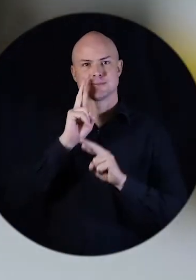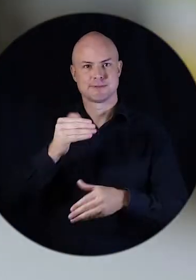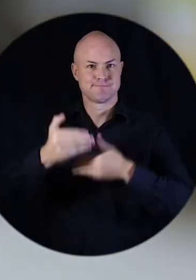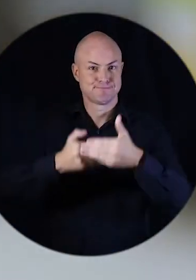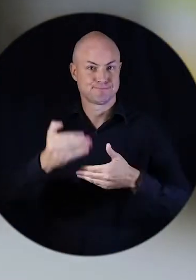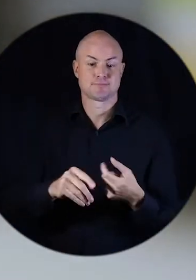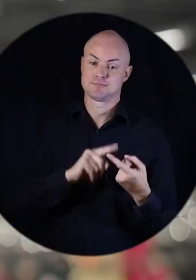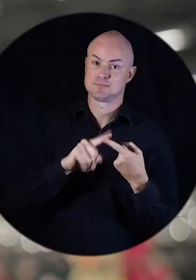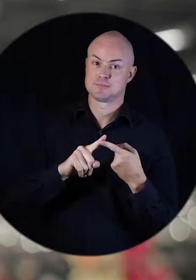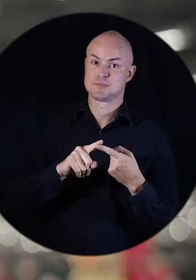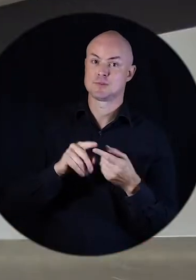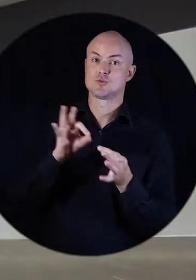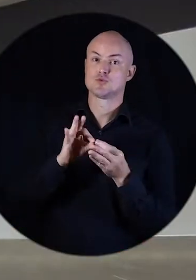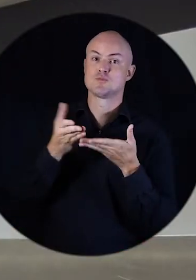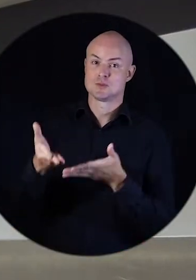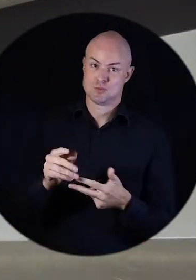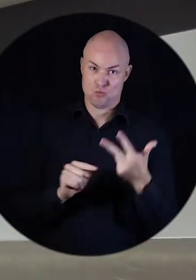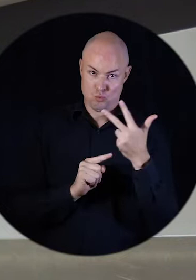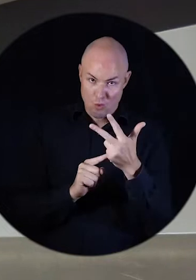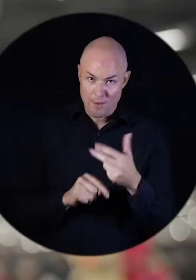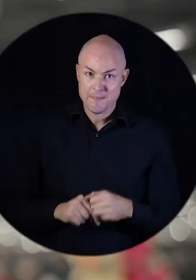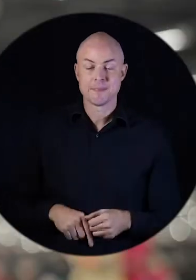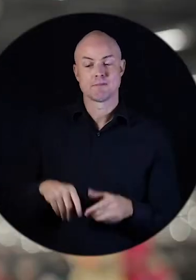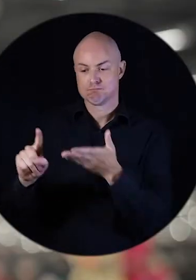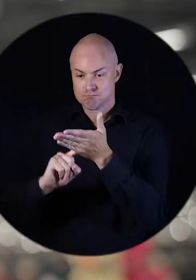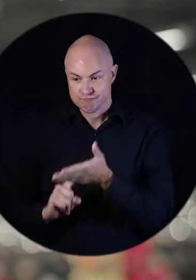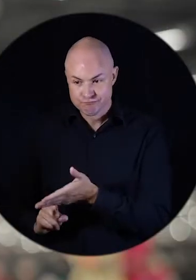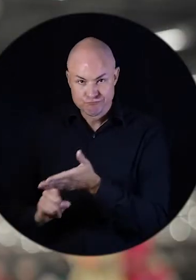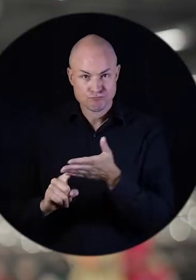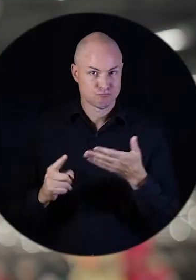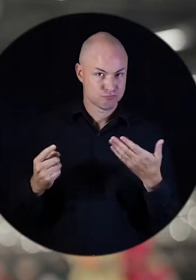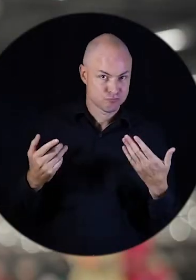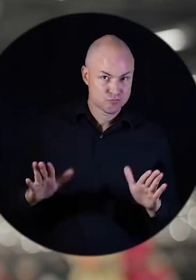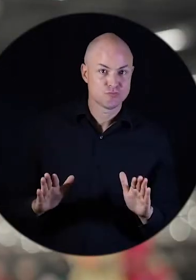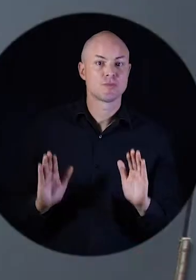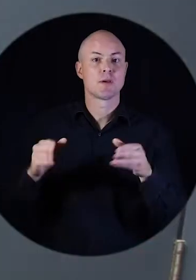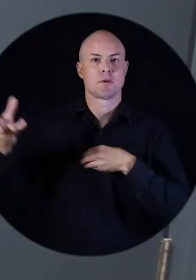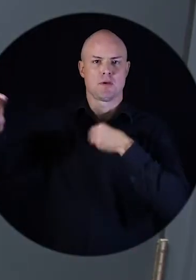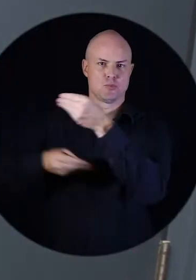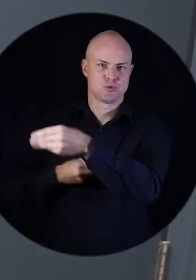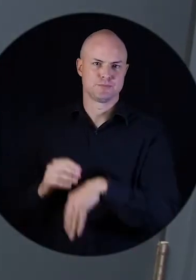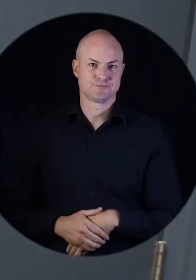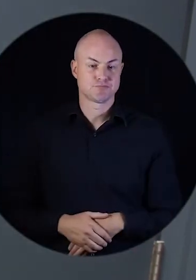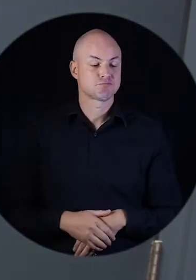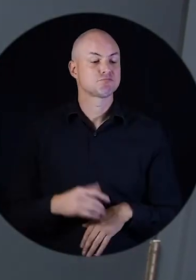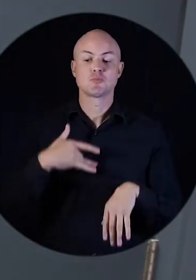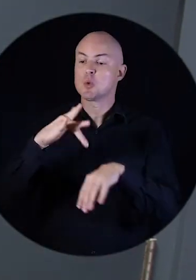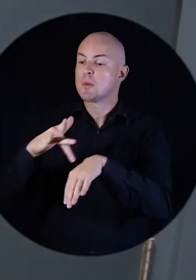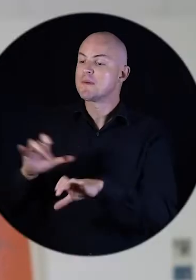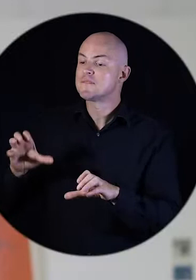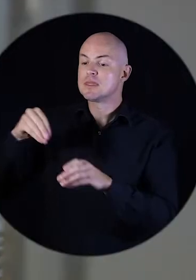Donc, on présente 3 soumissions. On fait les travaux et par la suite, on est remboursé. Qu'est-ce qui a été